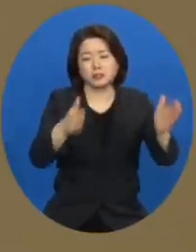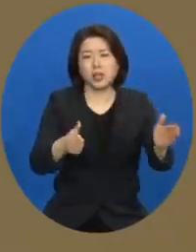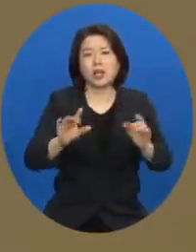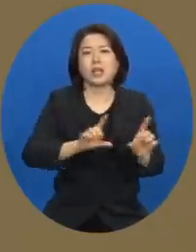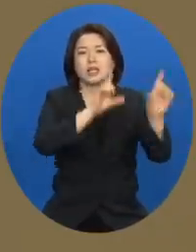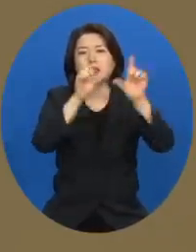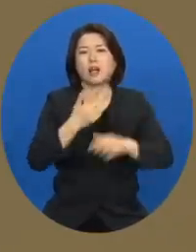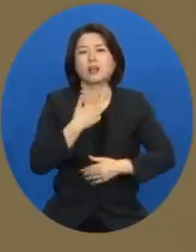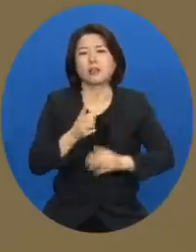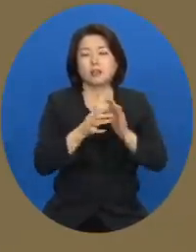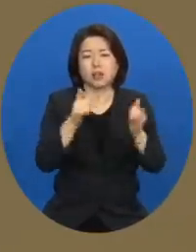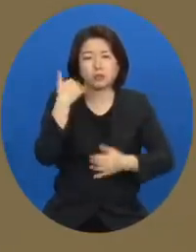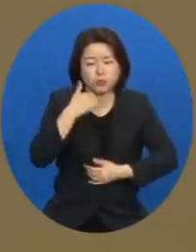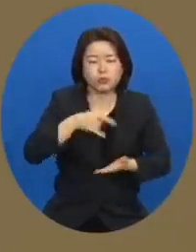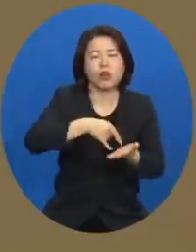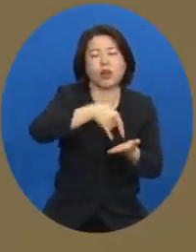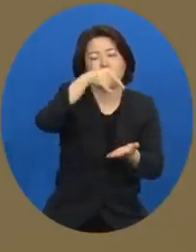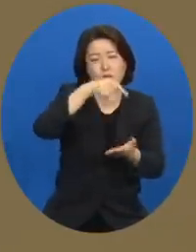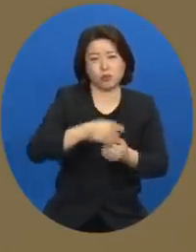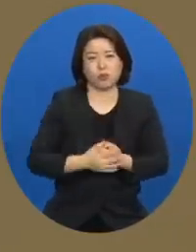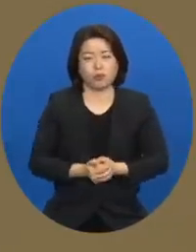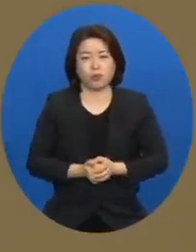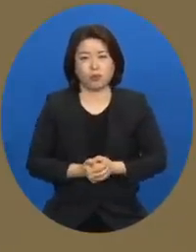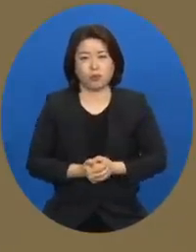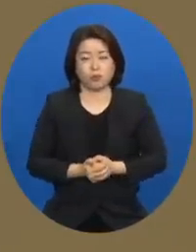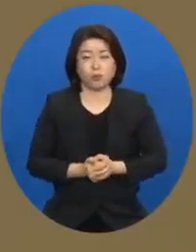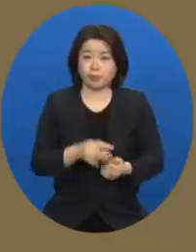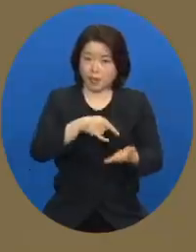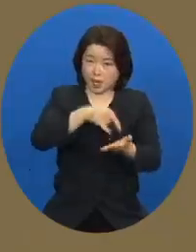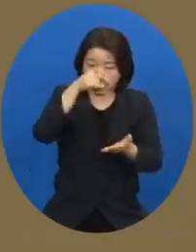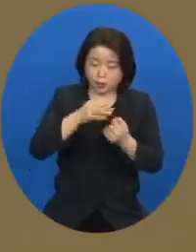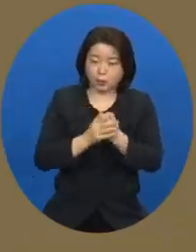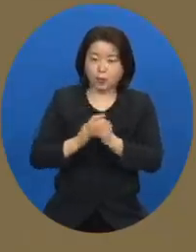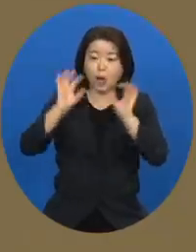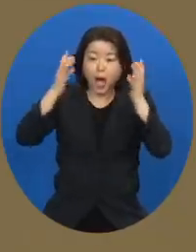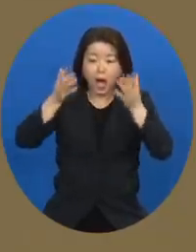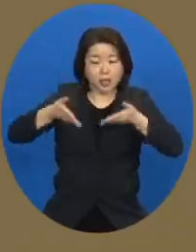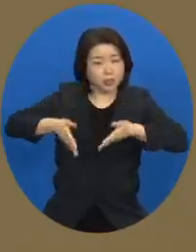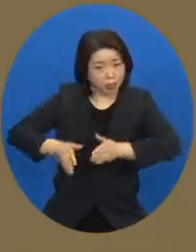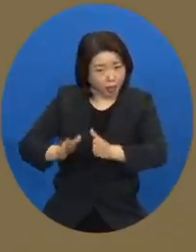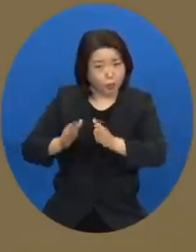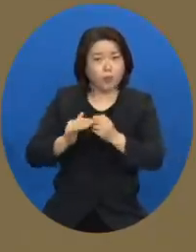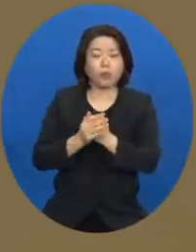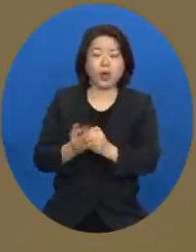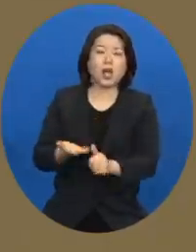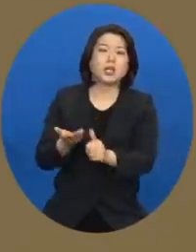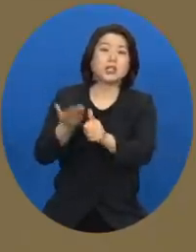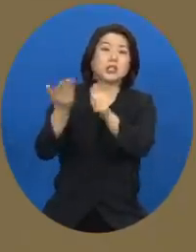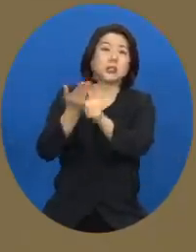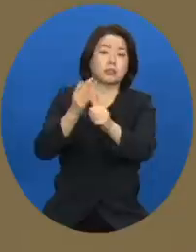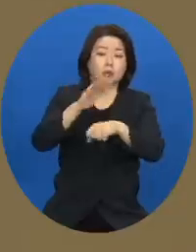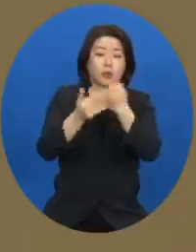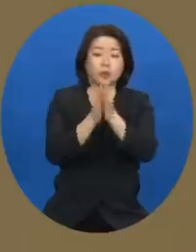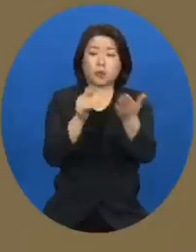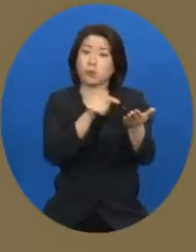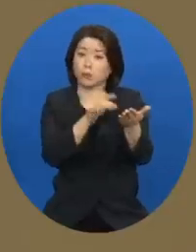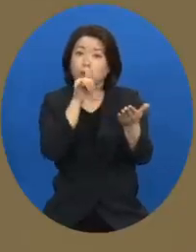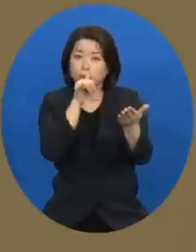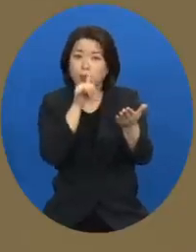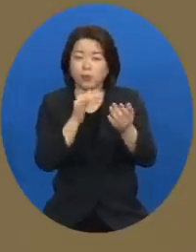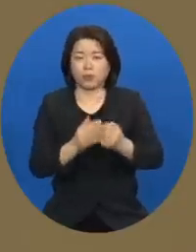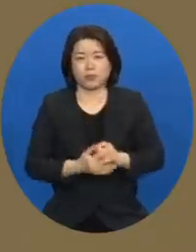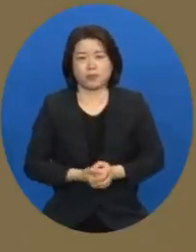사람이 에녹입니다. 그리고 에녹도 아이를 낳아서 길렀다고 성경은 기록하고